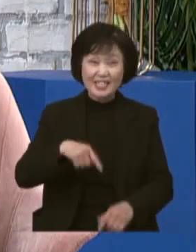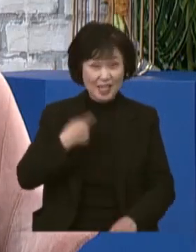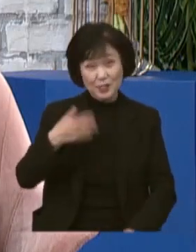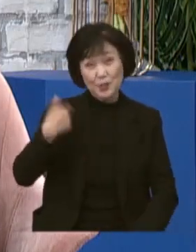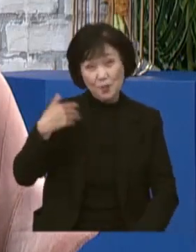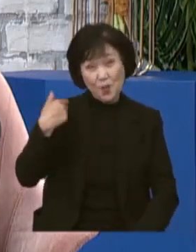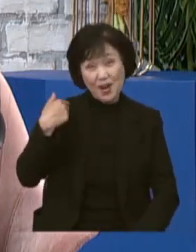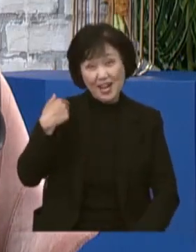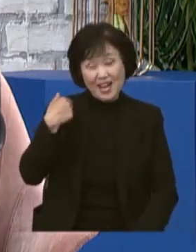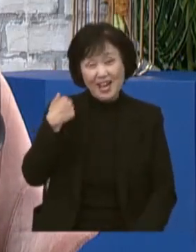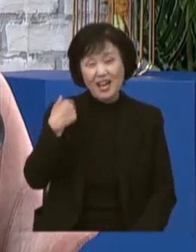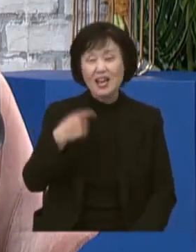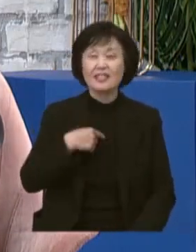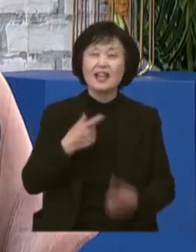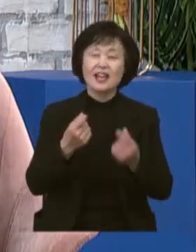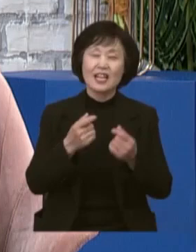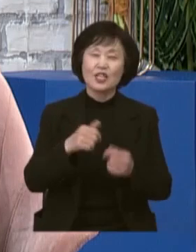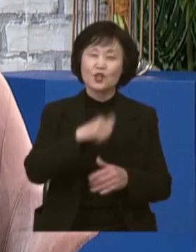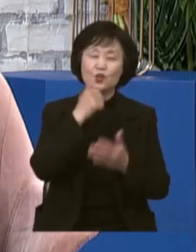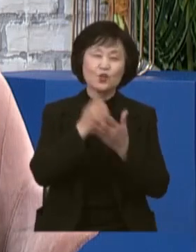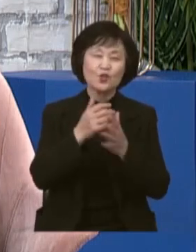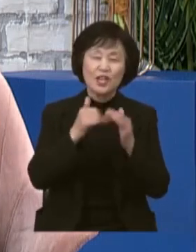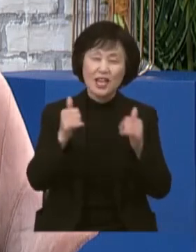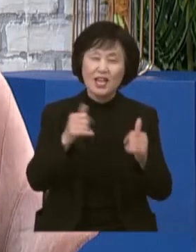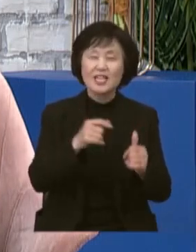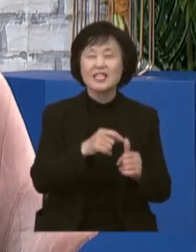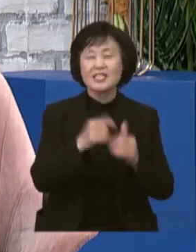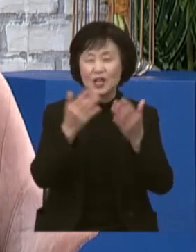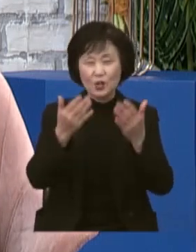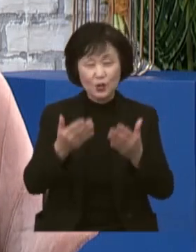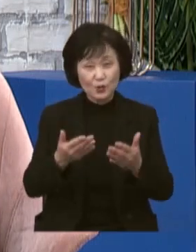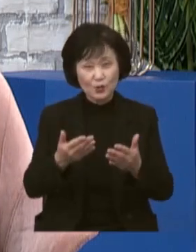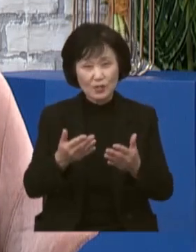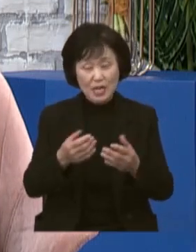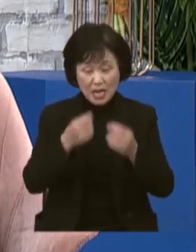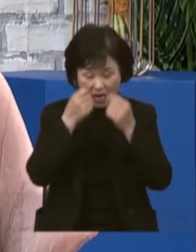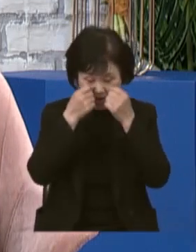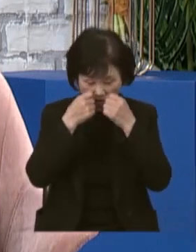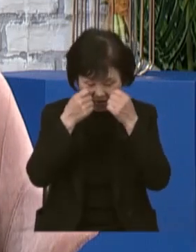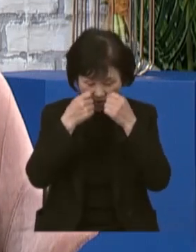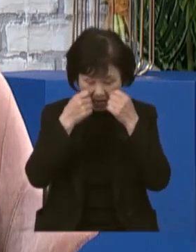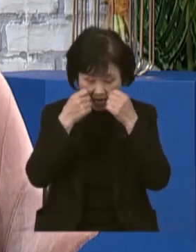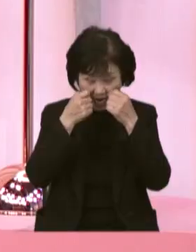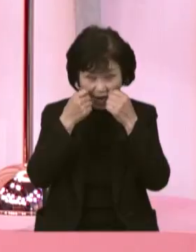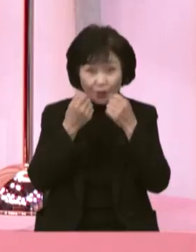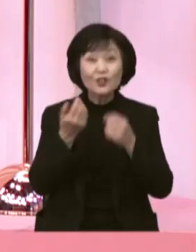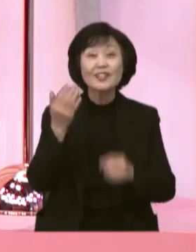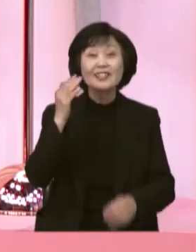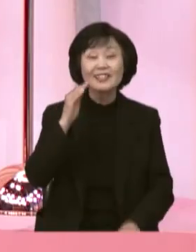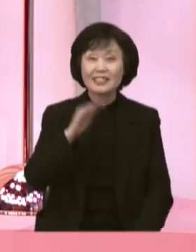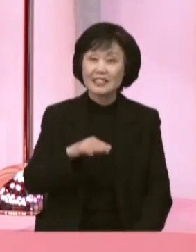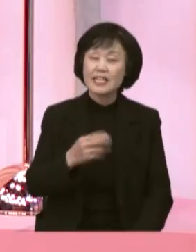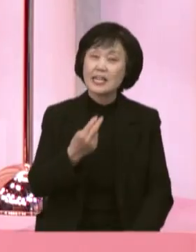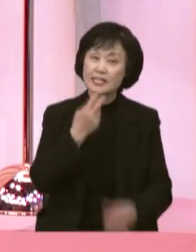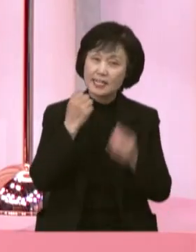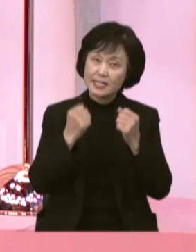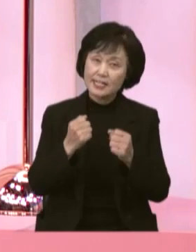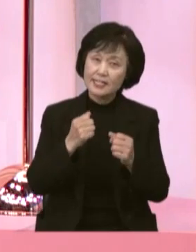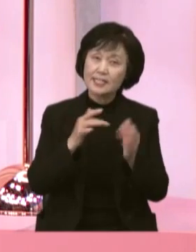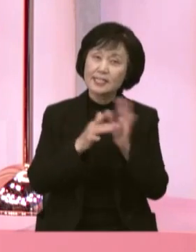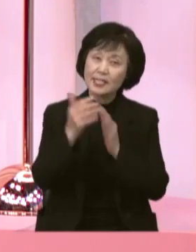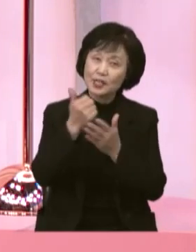그러면 그때부터 내가 어떤 변화가 일어나요? 이제는 교회를 가야